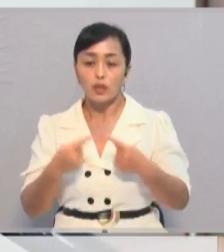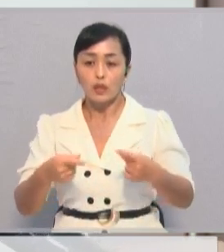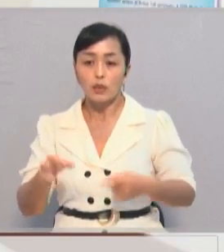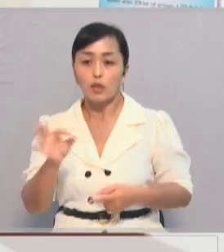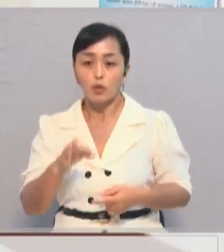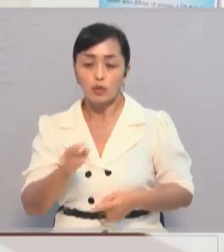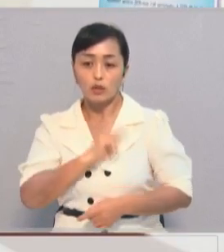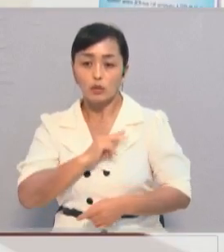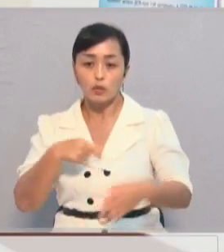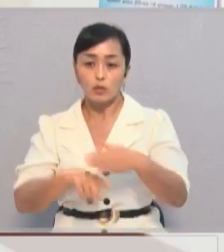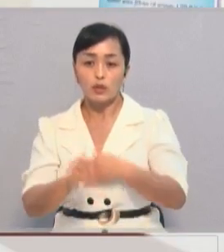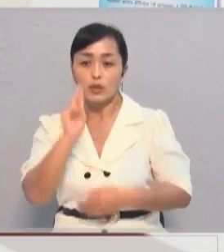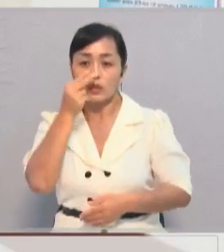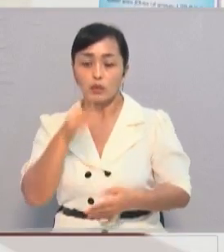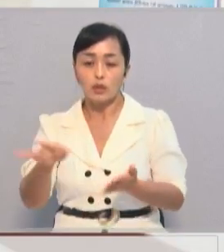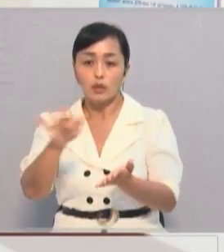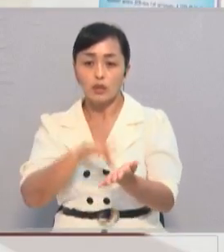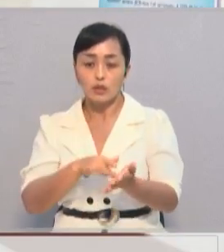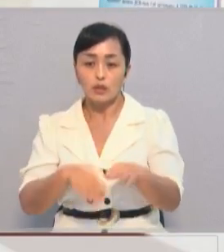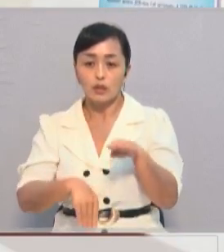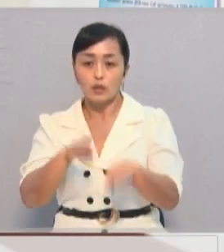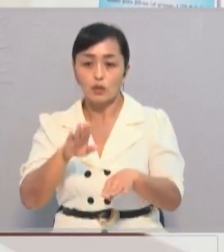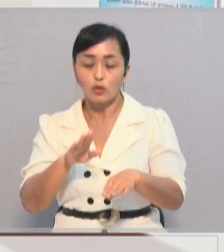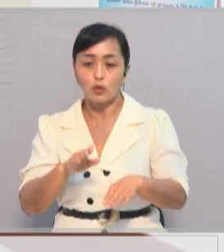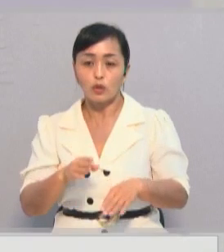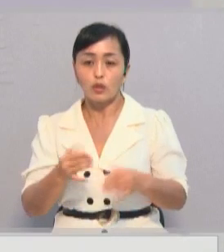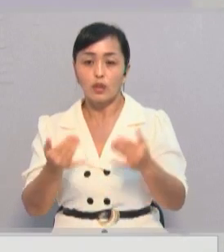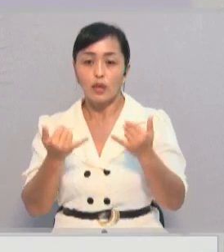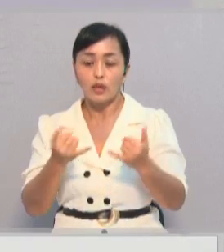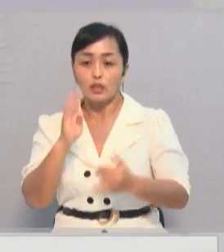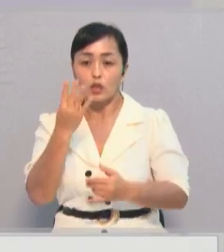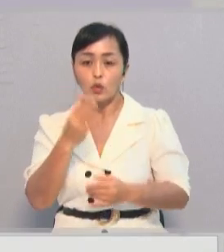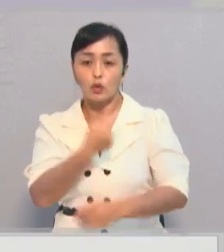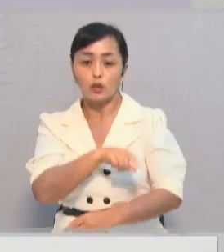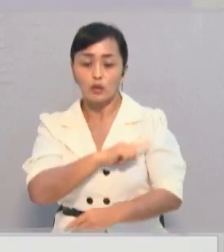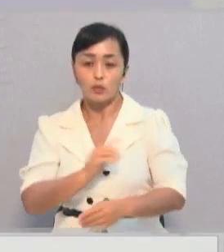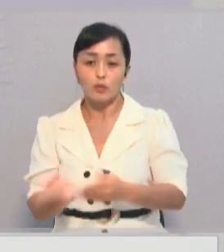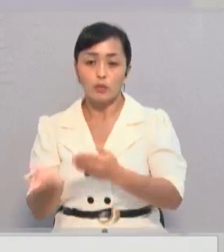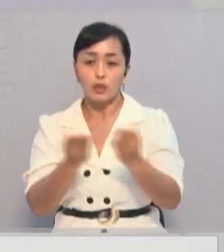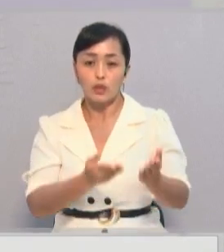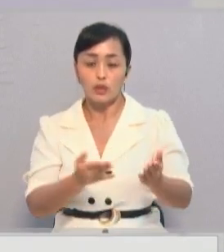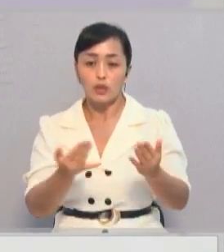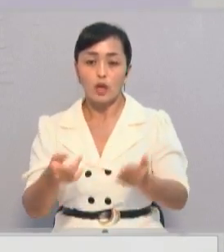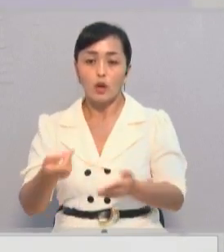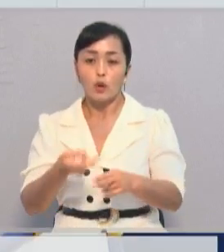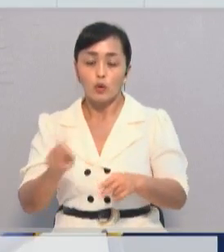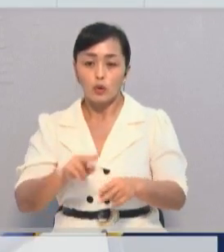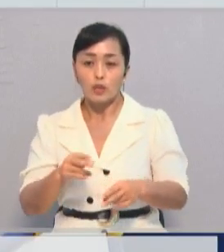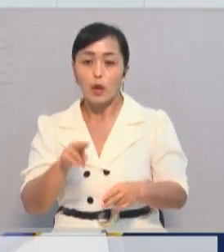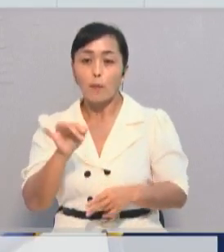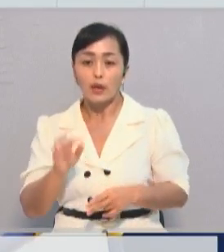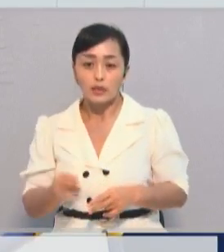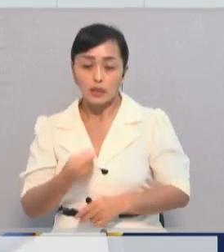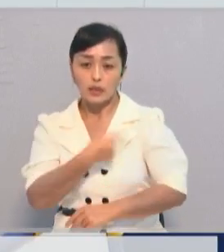кеттік. Шымкент қаласы бойынша үздік тәжірибе орталығы әзірге 4 емханаға енгізілмек. Озық емхана практикасын енгізу